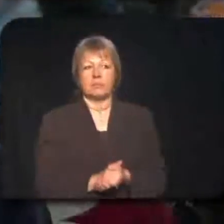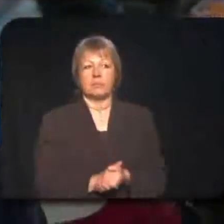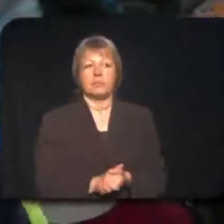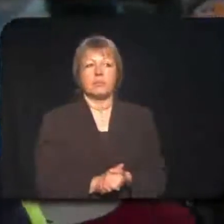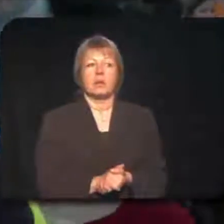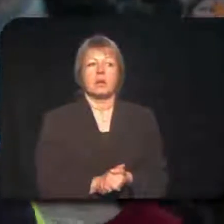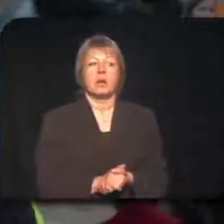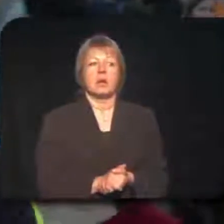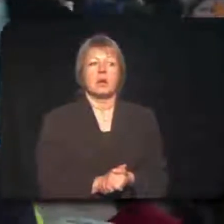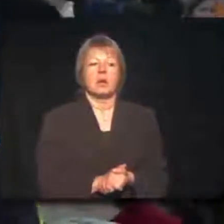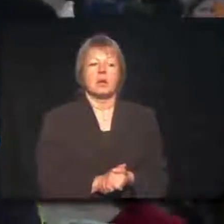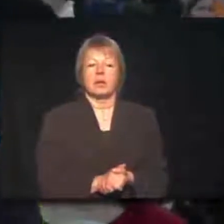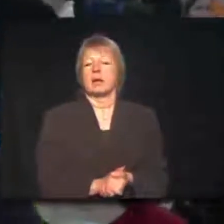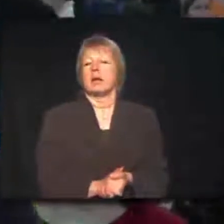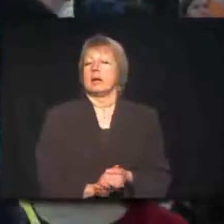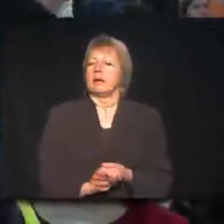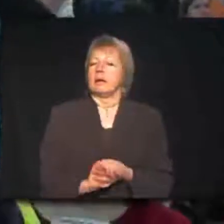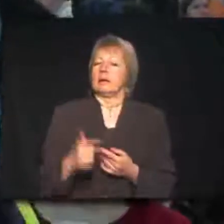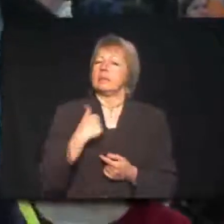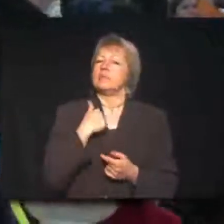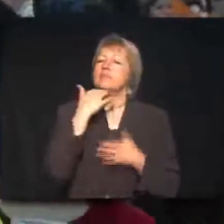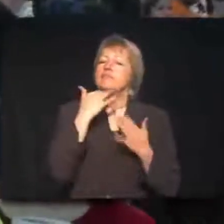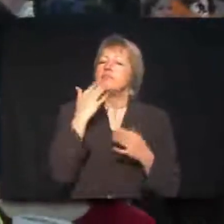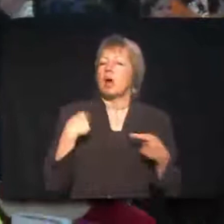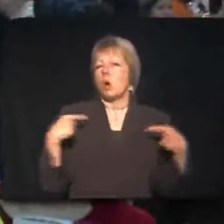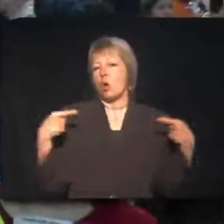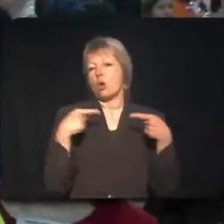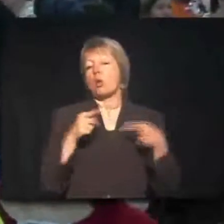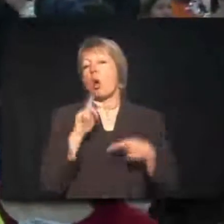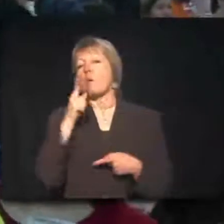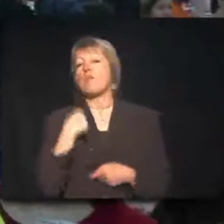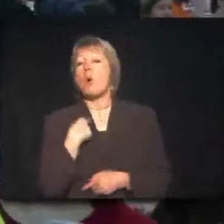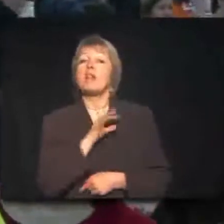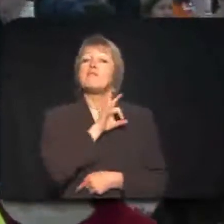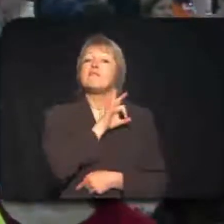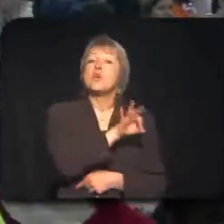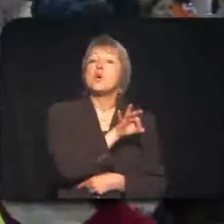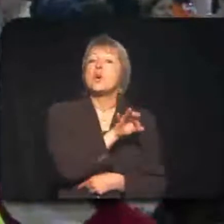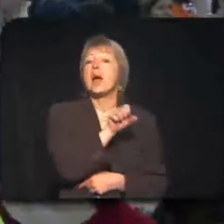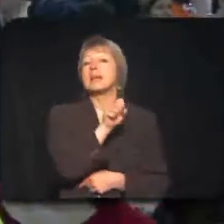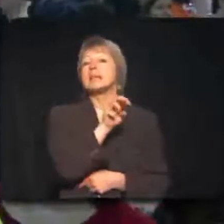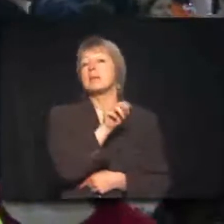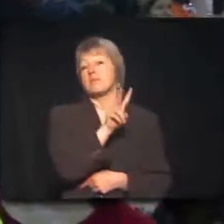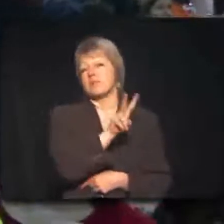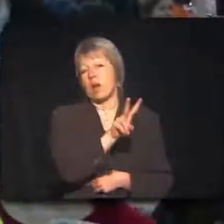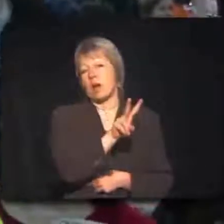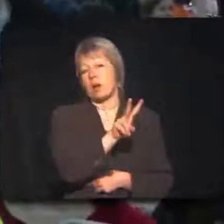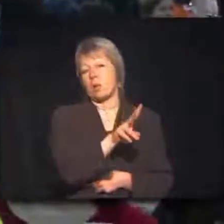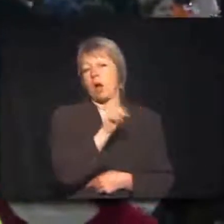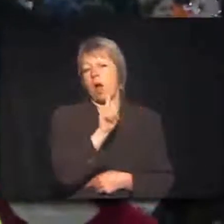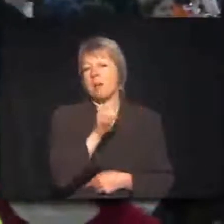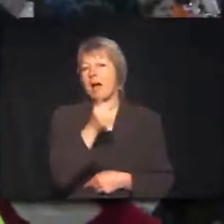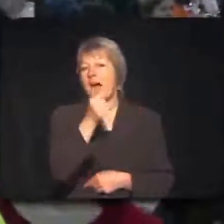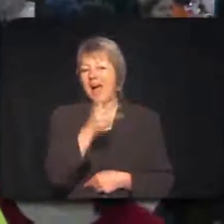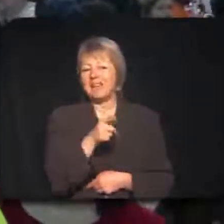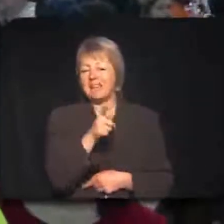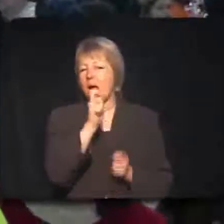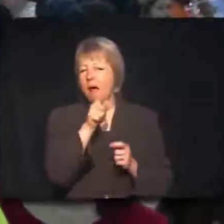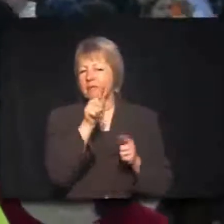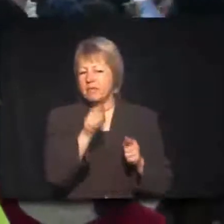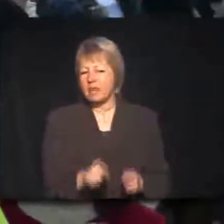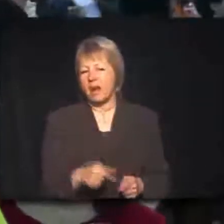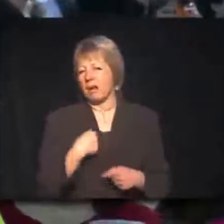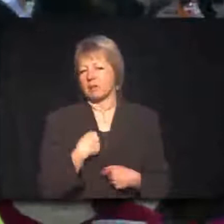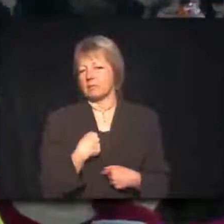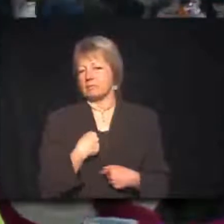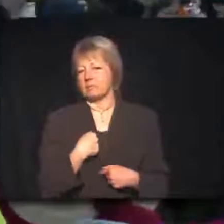ich stehe hier in der contra-reihe obwohl ich für die SMV bin aber ich habe mit einigen von den Anträgen Probleme es gibt nämlich